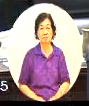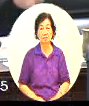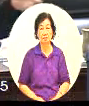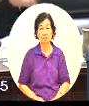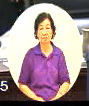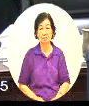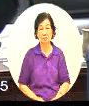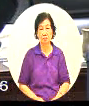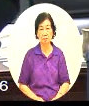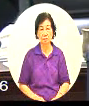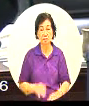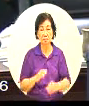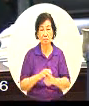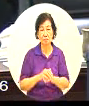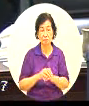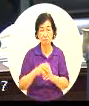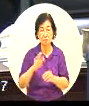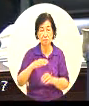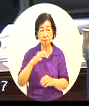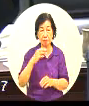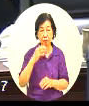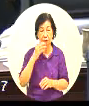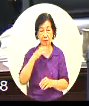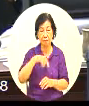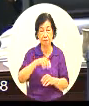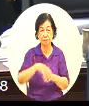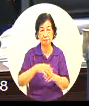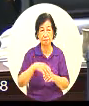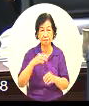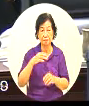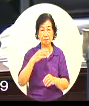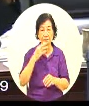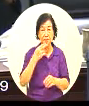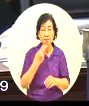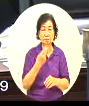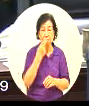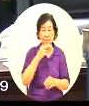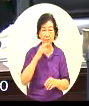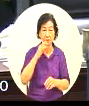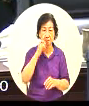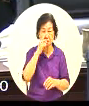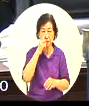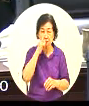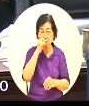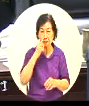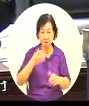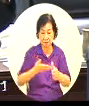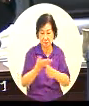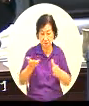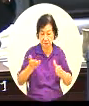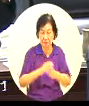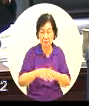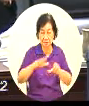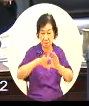这个空税，像台塑的空税是交地方分偌济？咱、啊、市政府。 一两